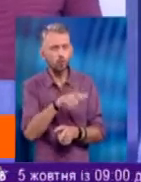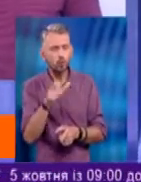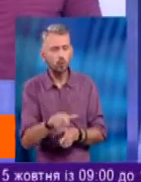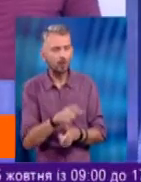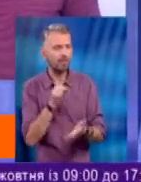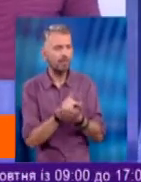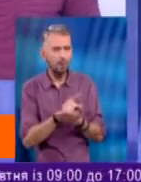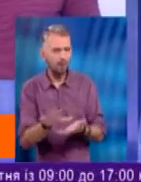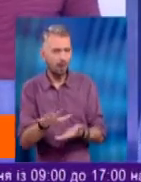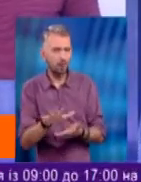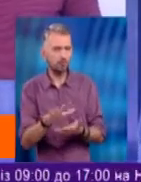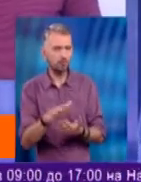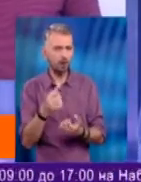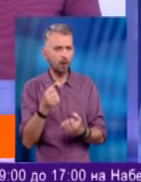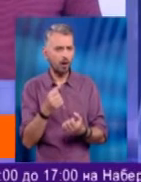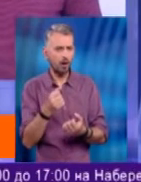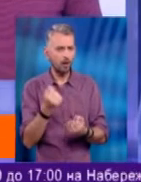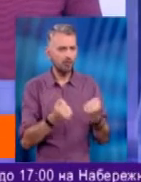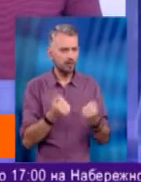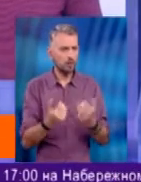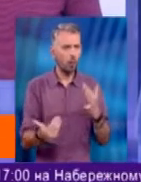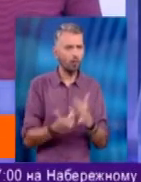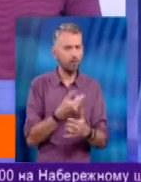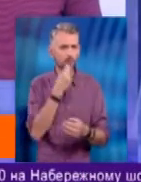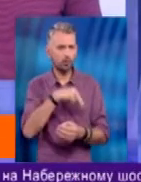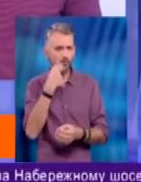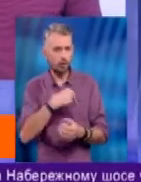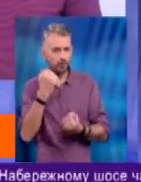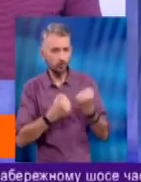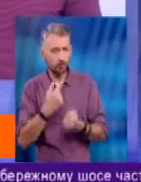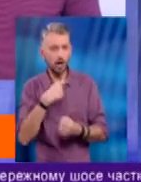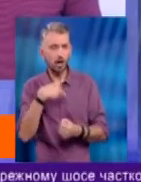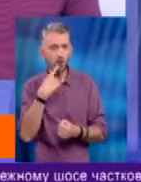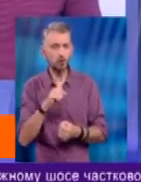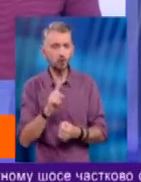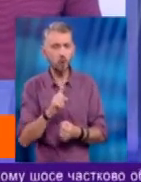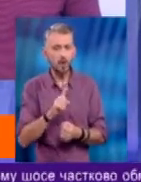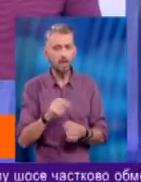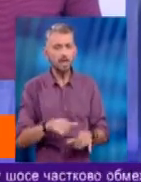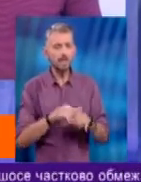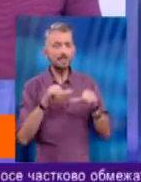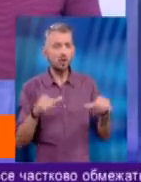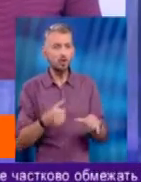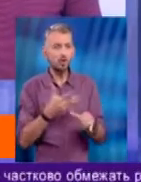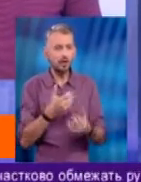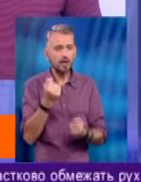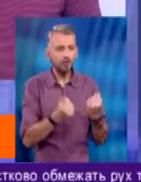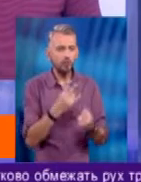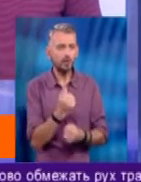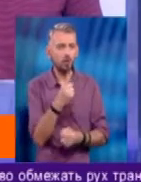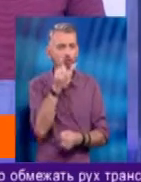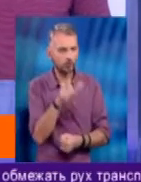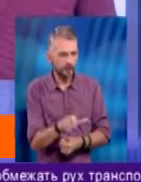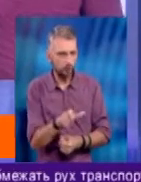мають їздити на нових, більш класних машинах. Я кажу про те, що збільшується кількість автомобілів на одну людину.